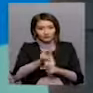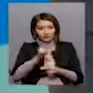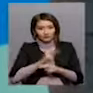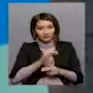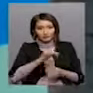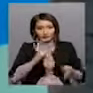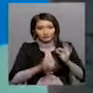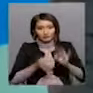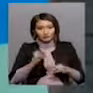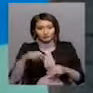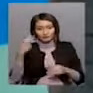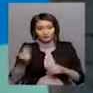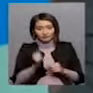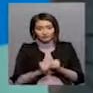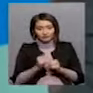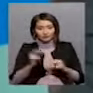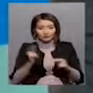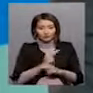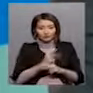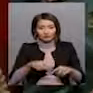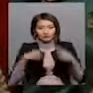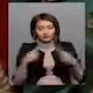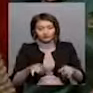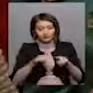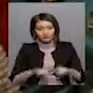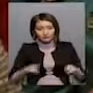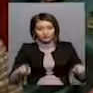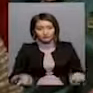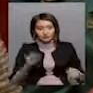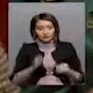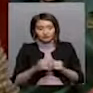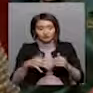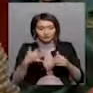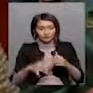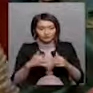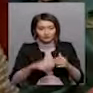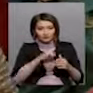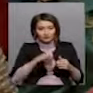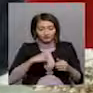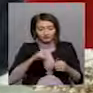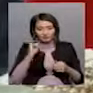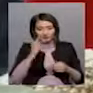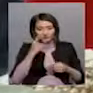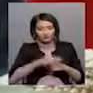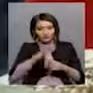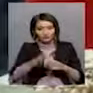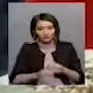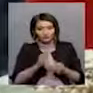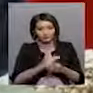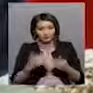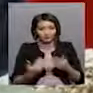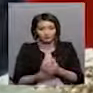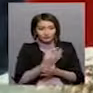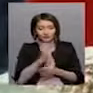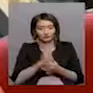оплаты труда воспитателей и других работников детских садов. В средних общеобразовательных школах областного центра будет усилена работа профориентации